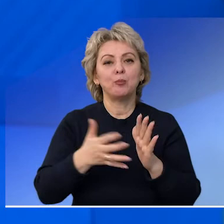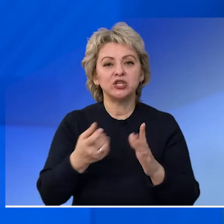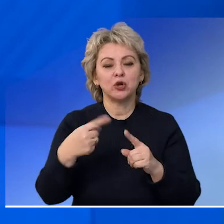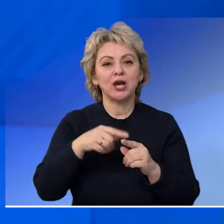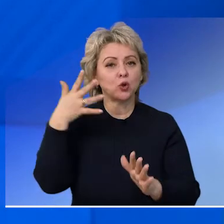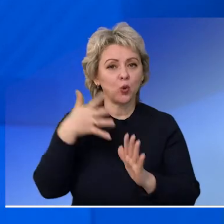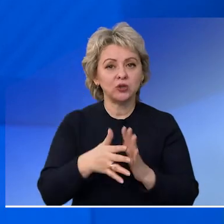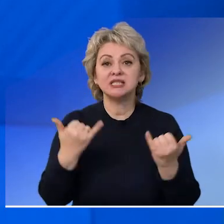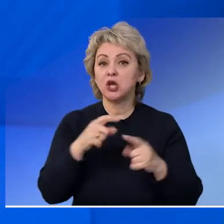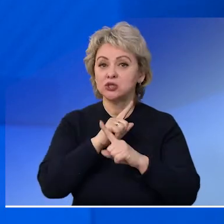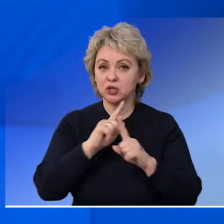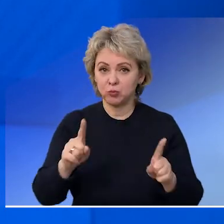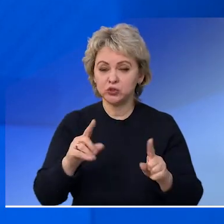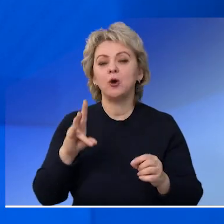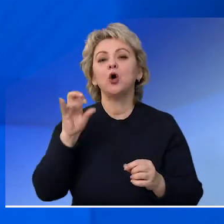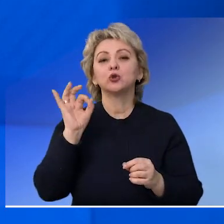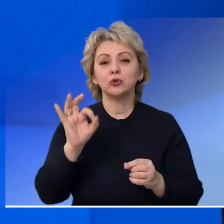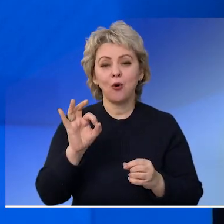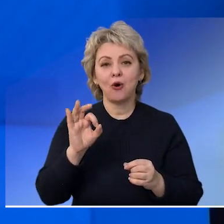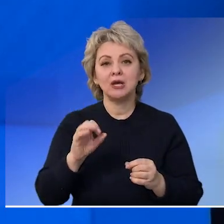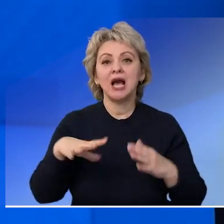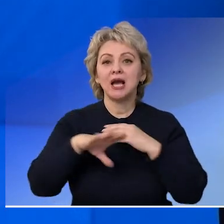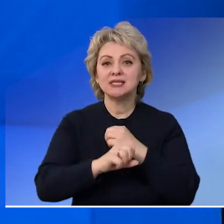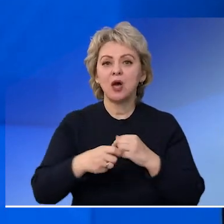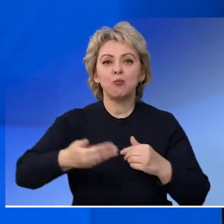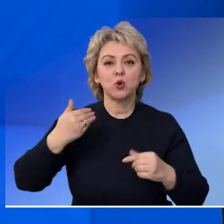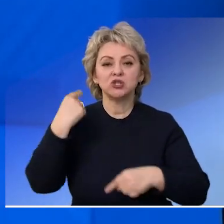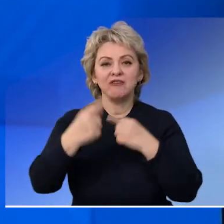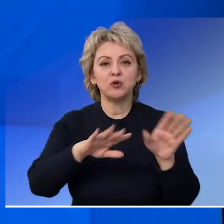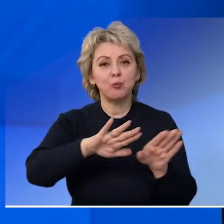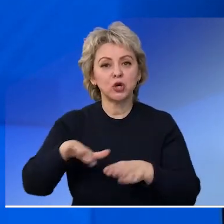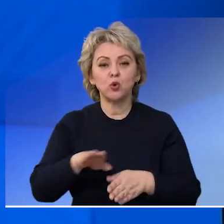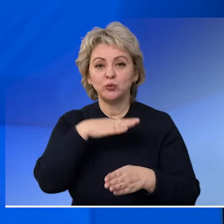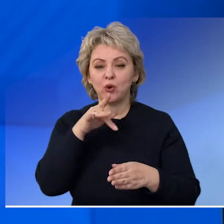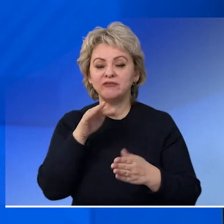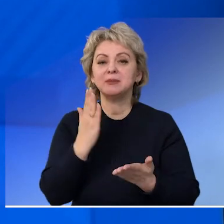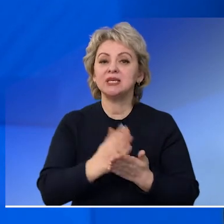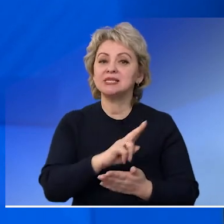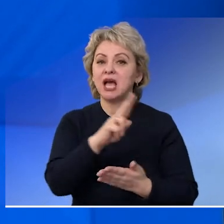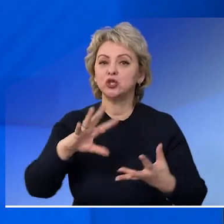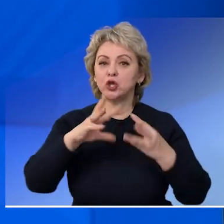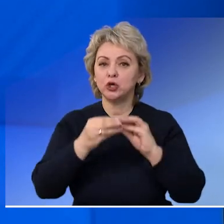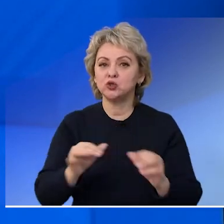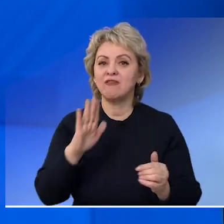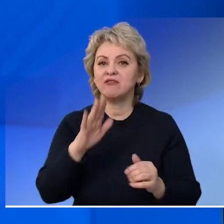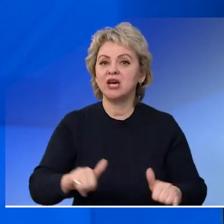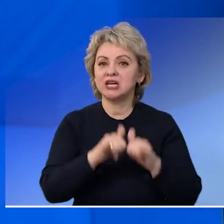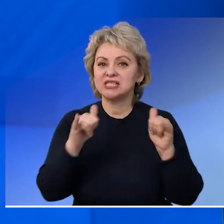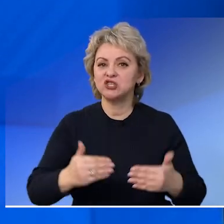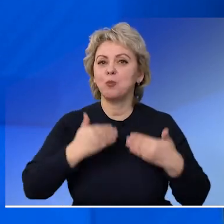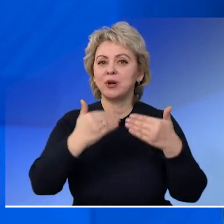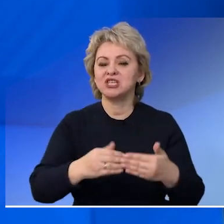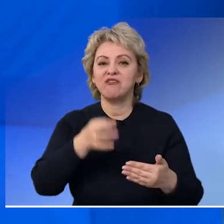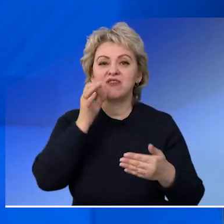политическим причинам, в которые углубляться сейчас мы не будем, но с конца прошлого века прошло уже достаточно времени. Есть ли у нас какие-то результаты в развитии,